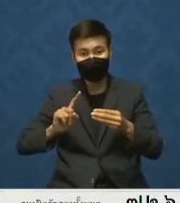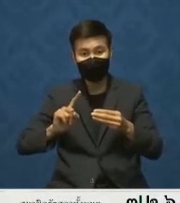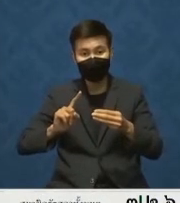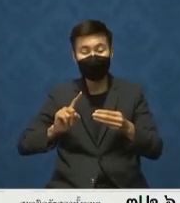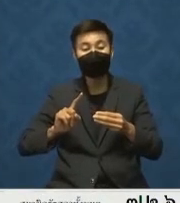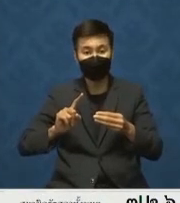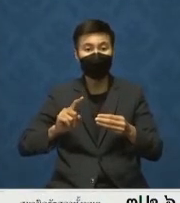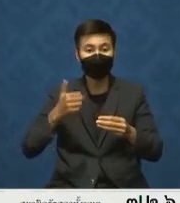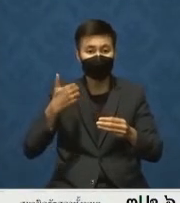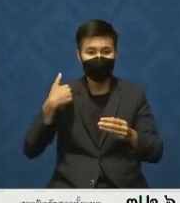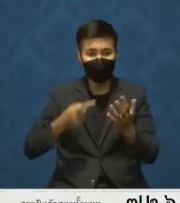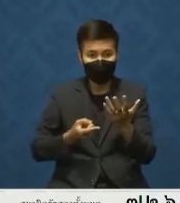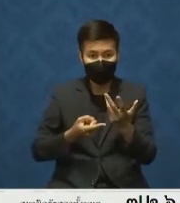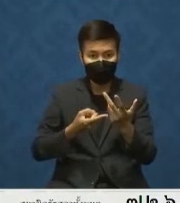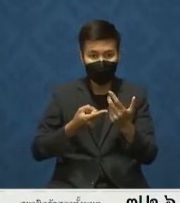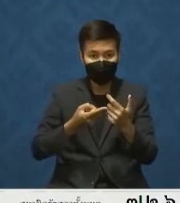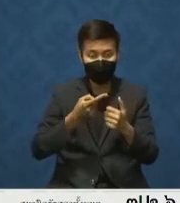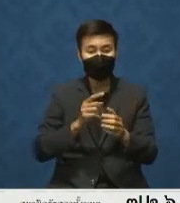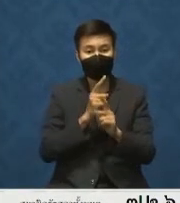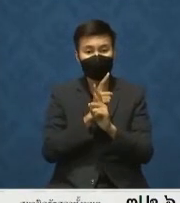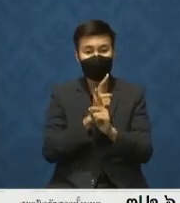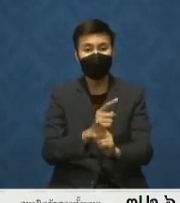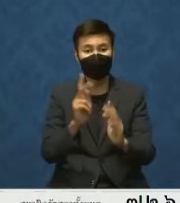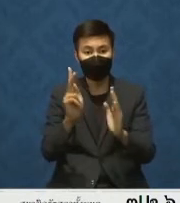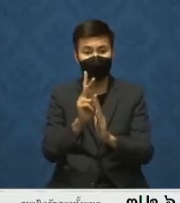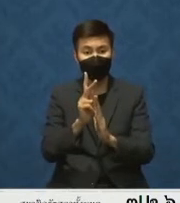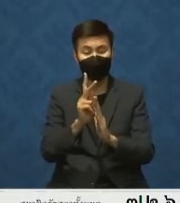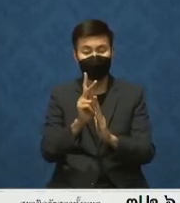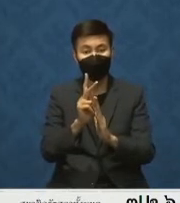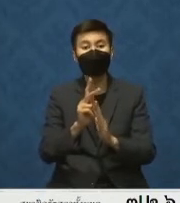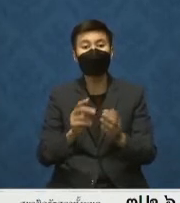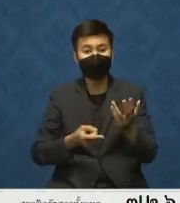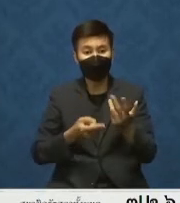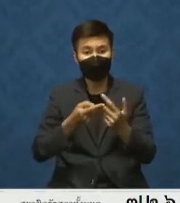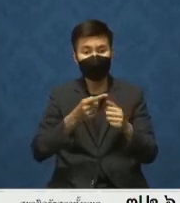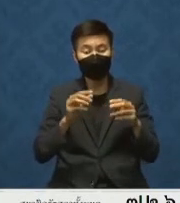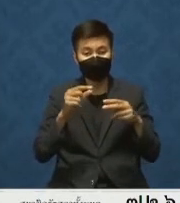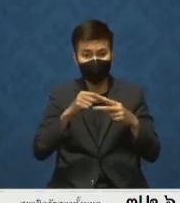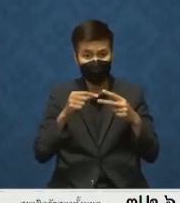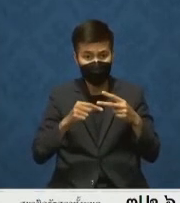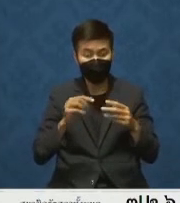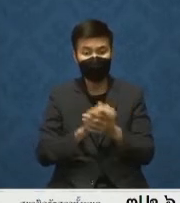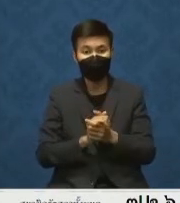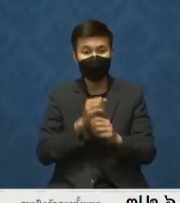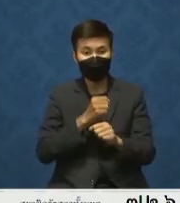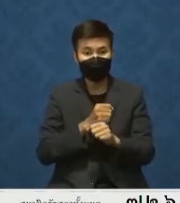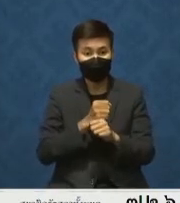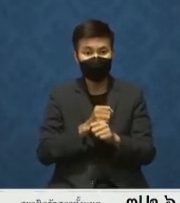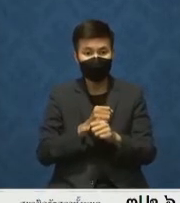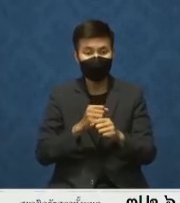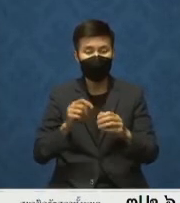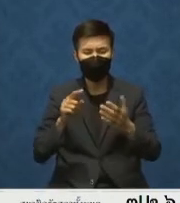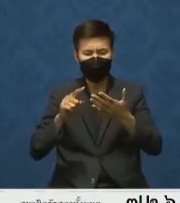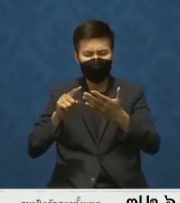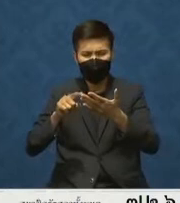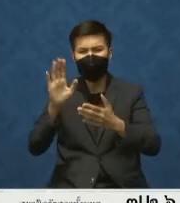ให้เปไปตามหลกเกรและวธีการทขณะกรมการกำหนดซึ่ต้กำหนดให้มีการนับคะแนนผู้มีสธเลอกตั้งทำเคื่องหมายในชองเคื่องหมายไม่เลอกผู้ดาย